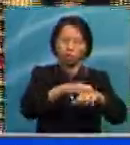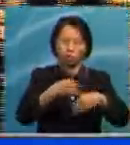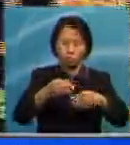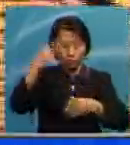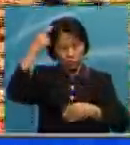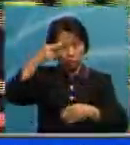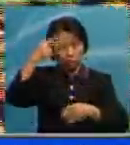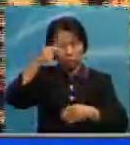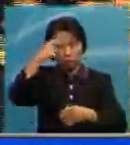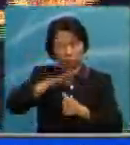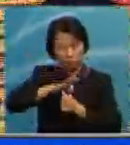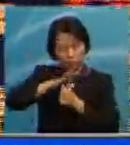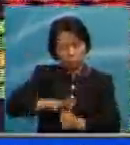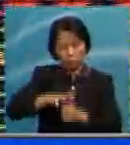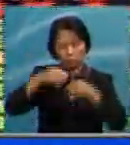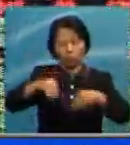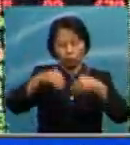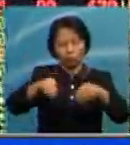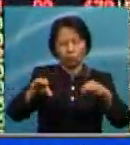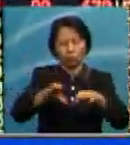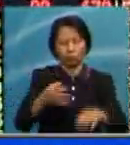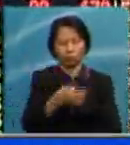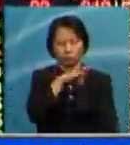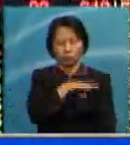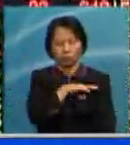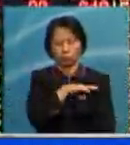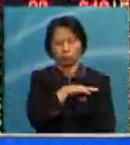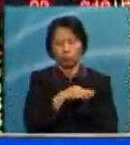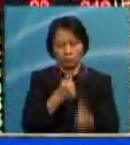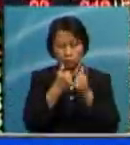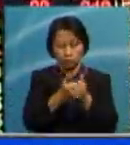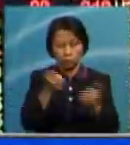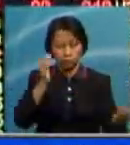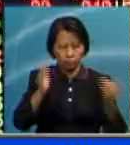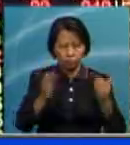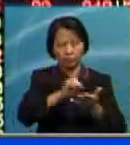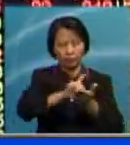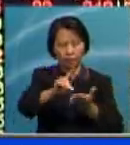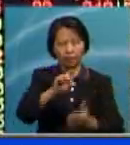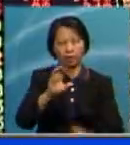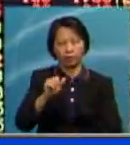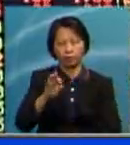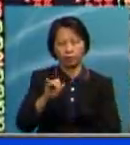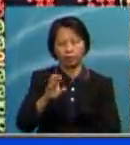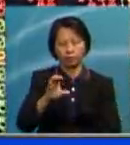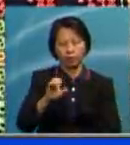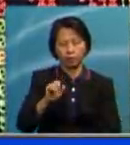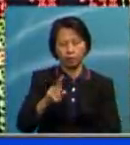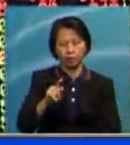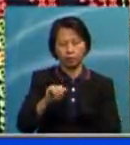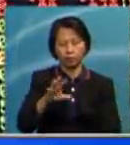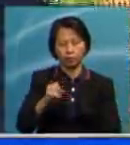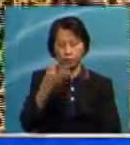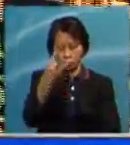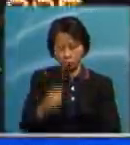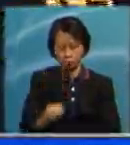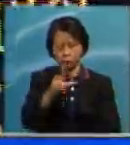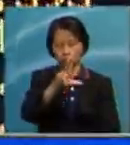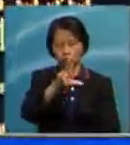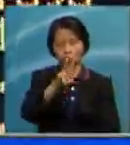alasan untuk tekanan jualan membuat keuntungan mengikut perbandingan mingguan fbm klci susut